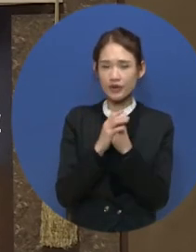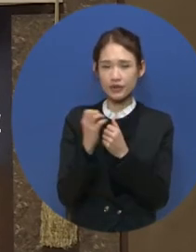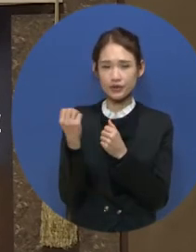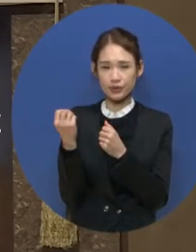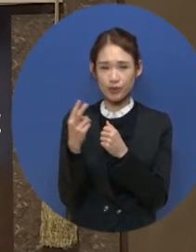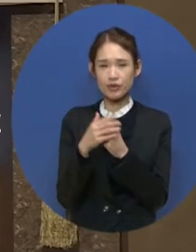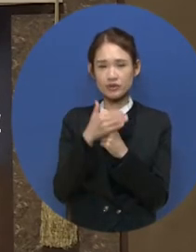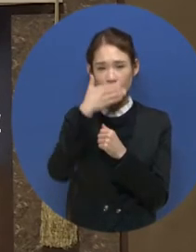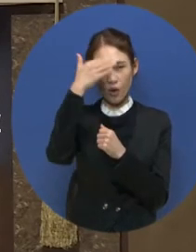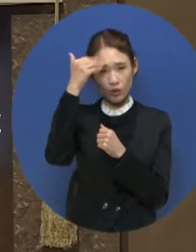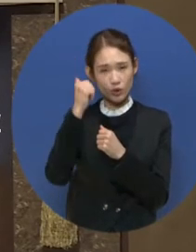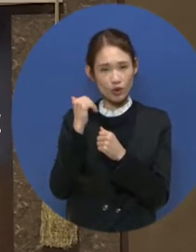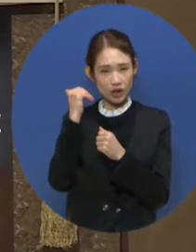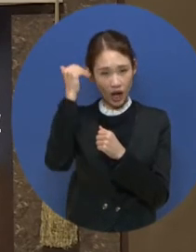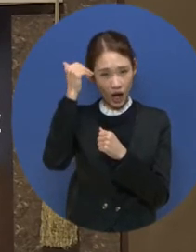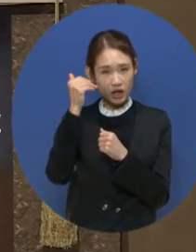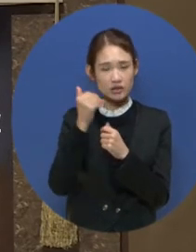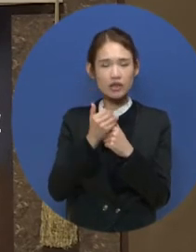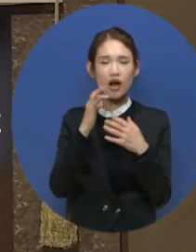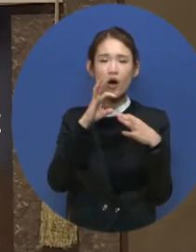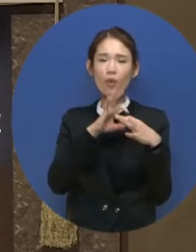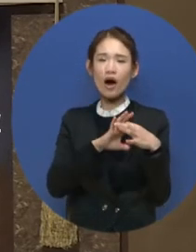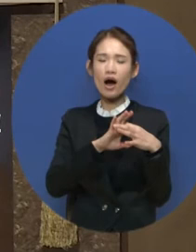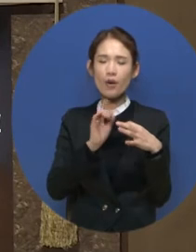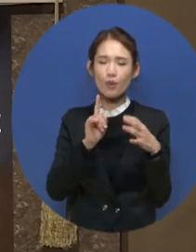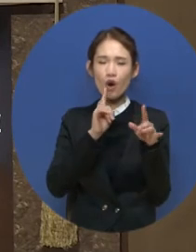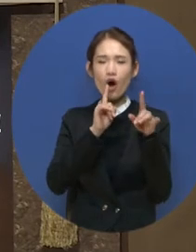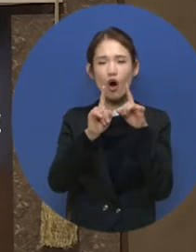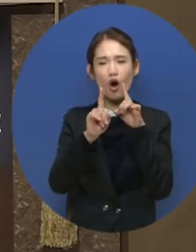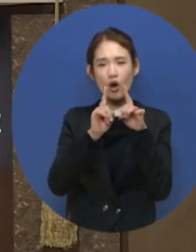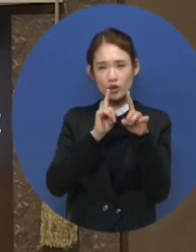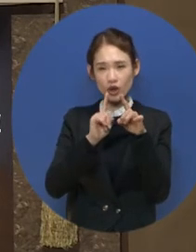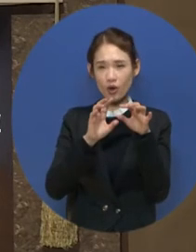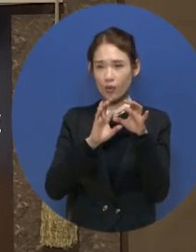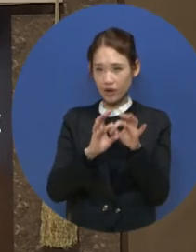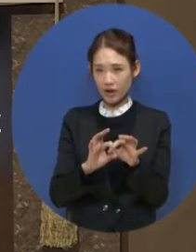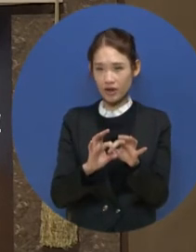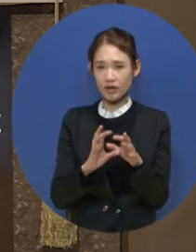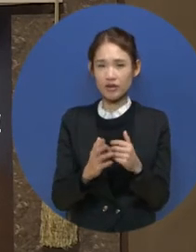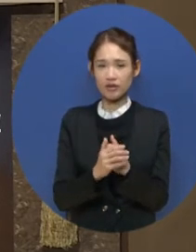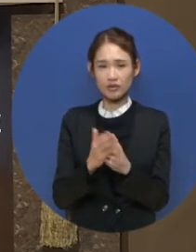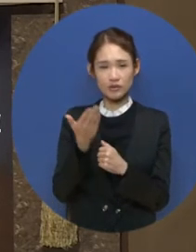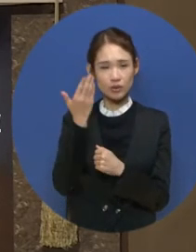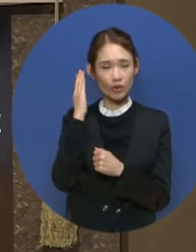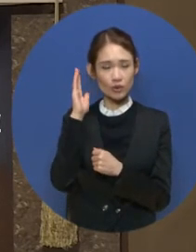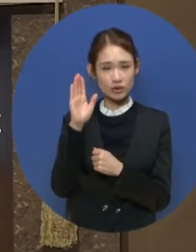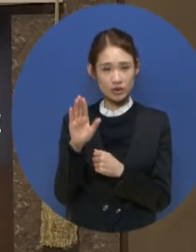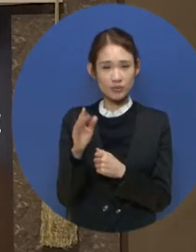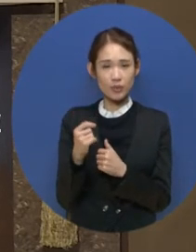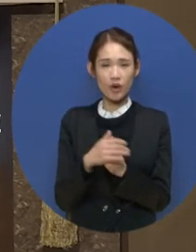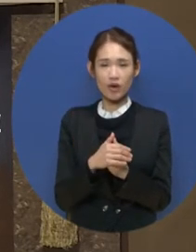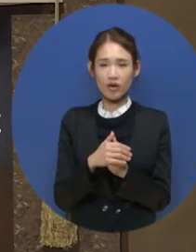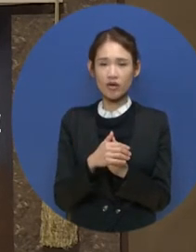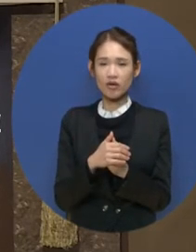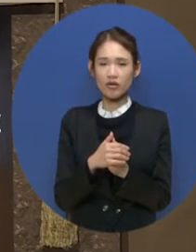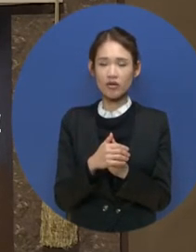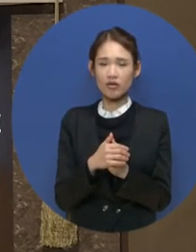뿐만 아니고 청소년이 돼서도 그런 그 언어에 대한 부분도 요즘은 이제 이렇게 어